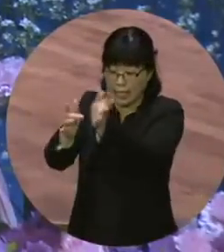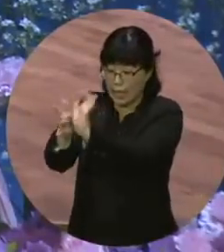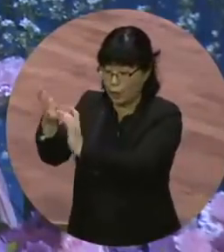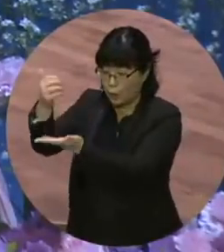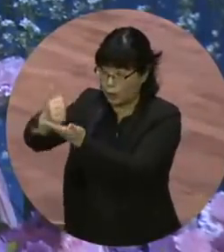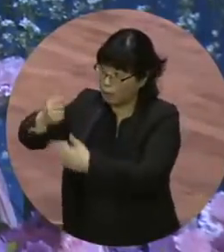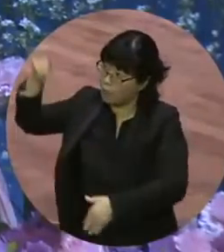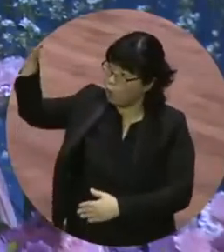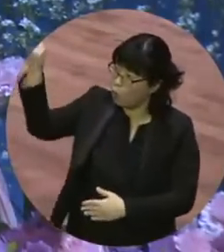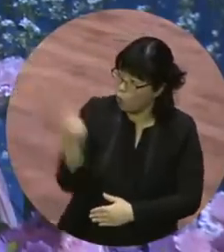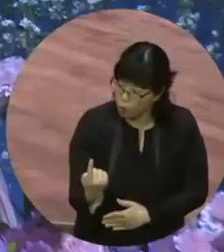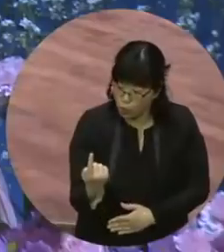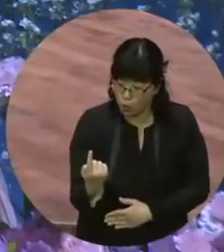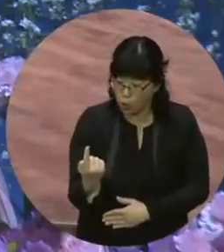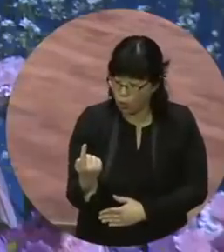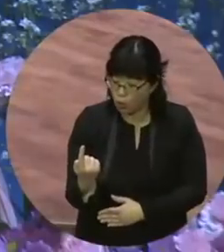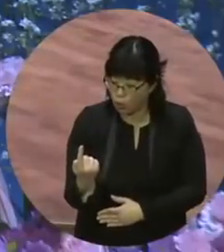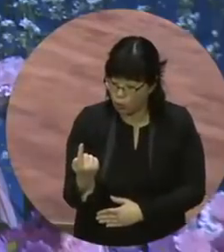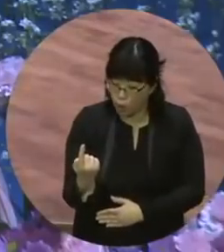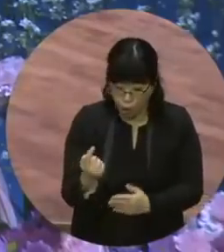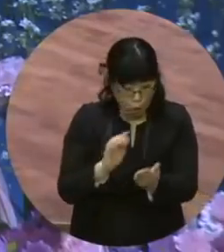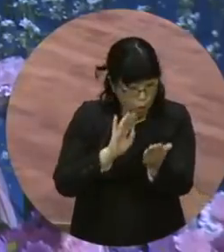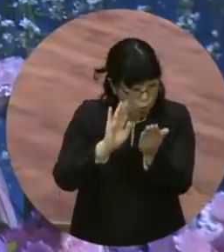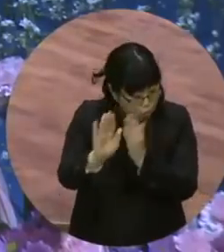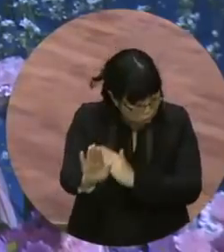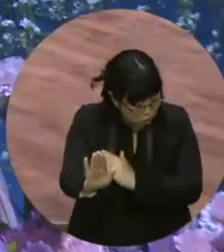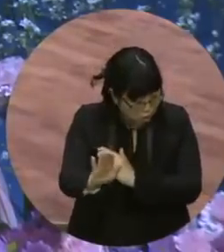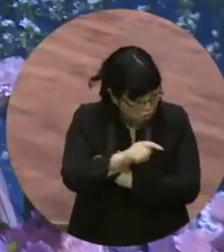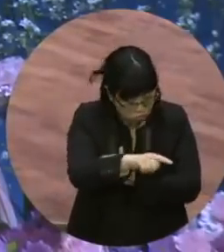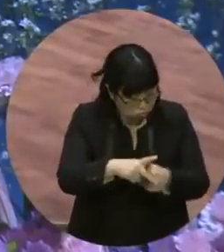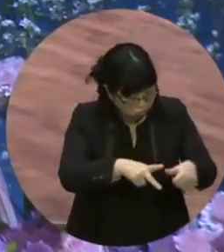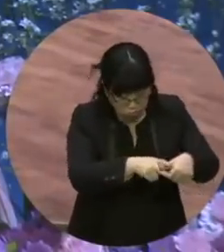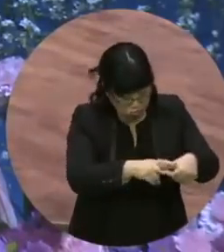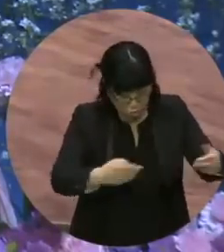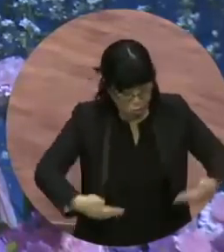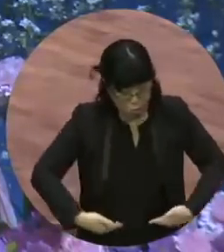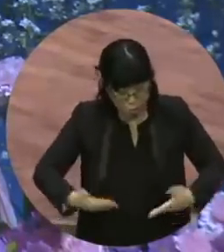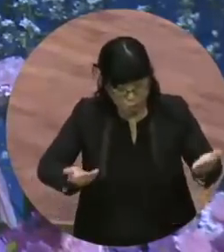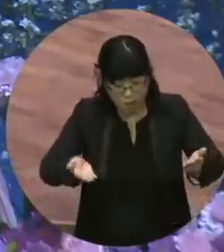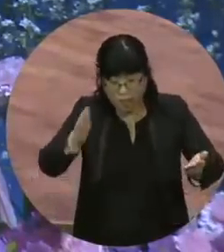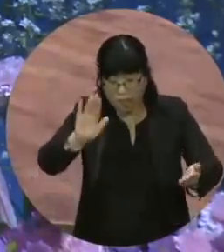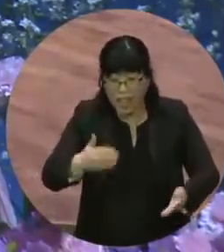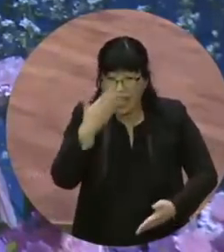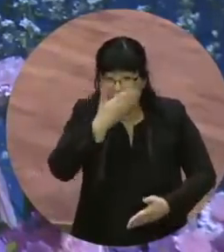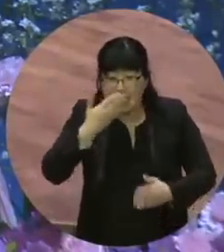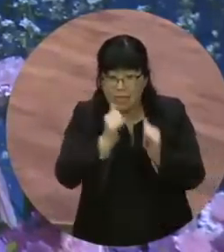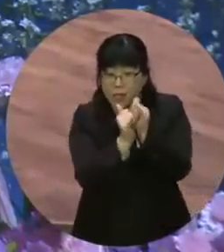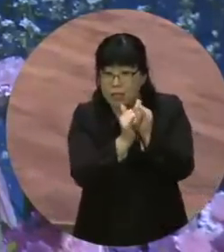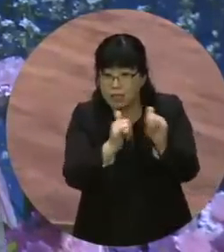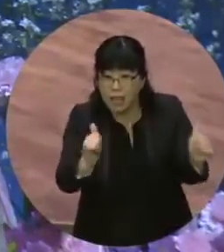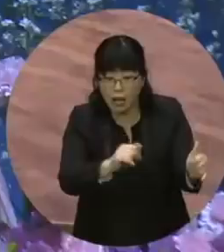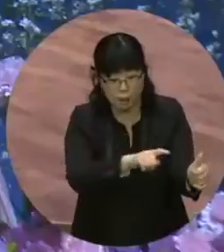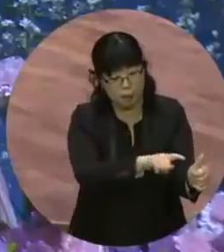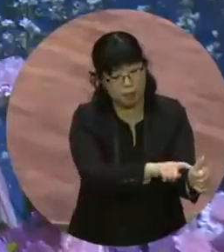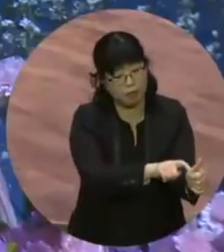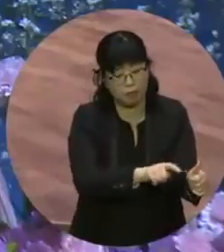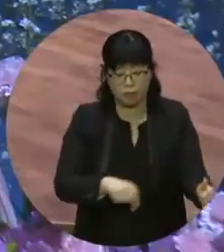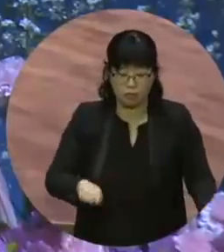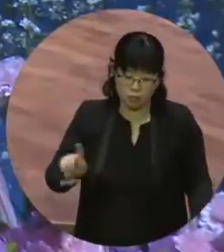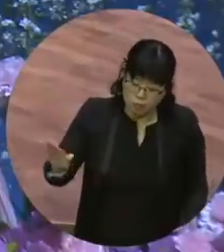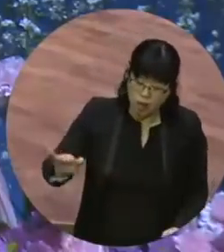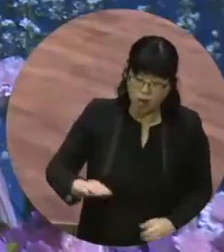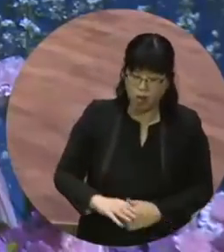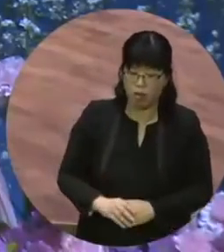오신 이후에도 유대인들은 이 구약에 있던 이 할례 받지 못한 사람은 선택 못 받은